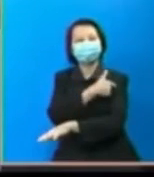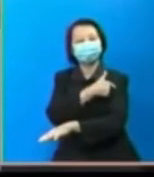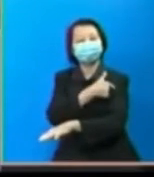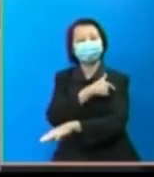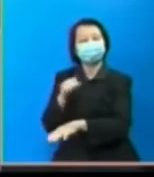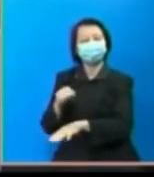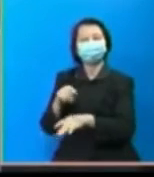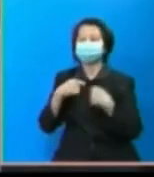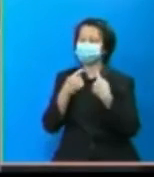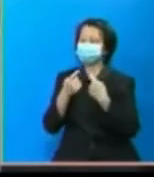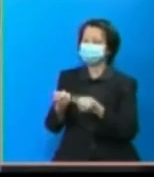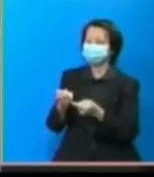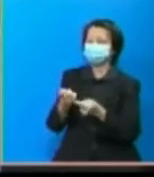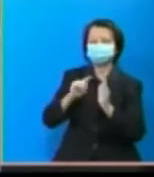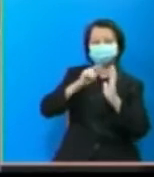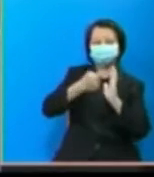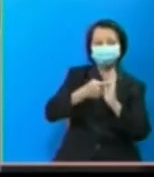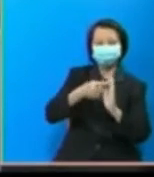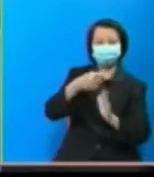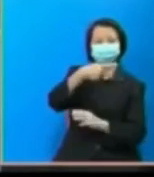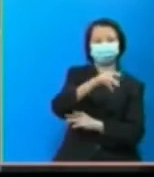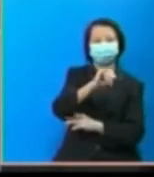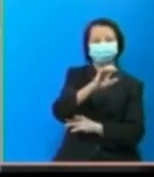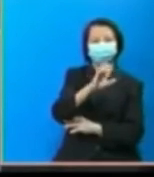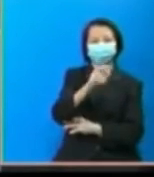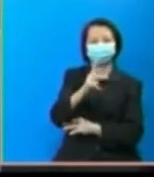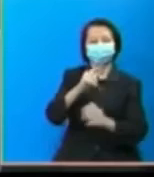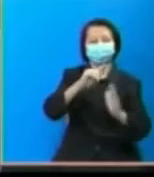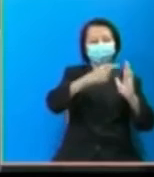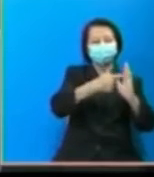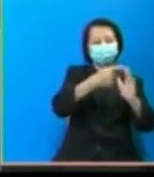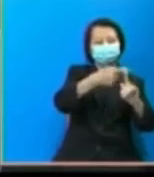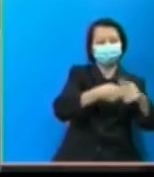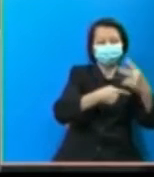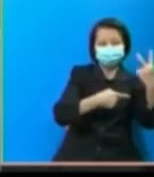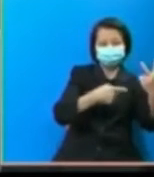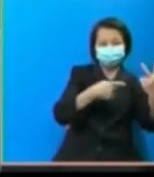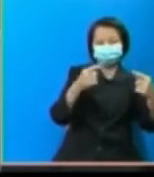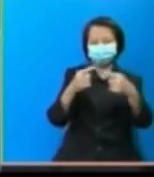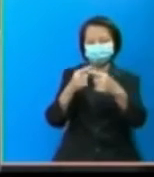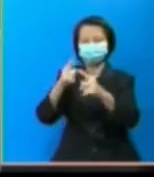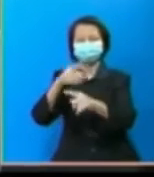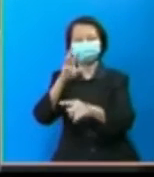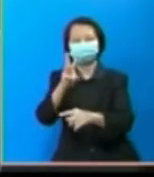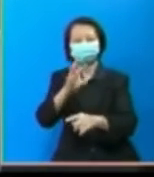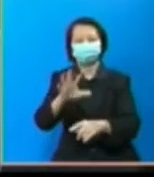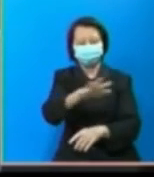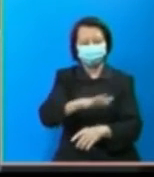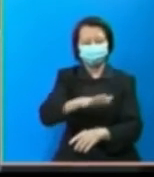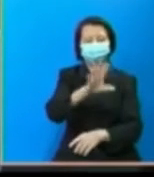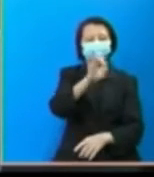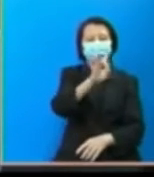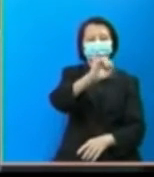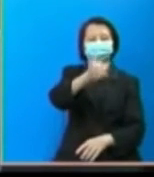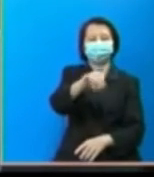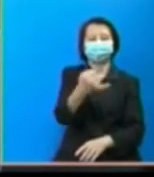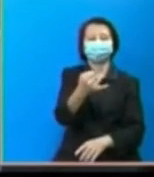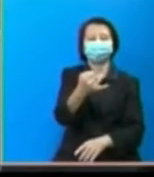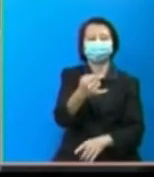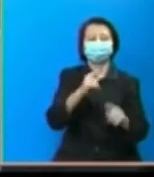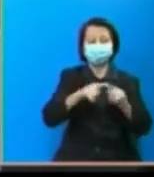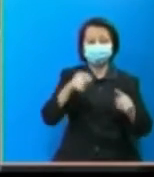redaksin semenjak mulanya Pik pada bulan Februari hingga bulan Jun adalah sekitar delapan juta dus